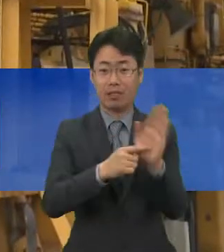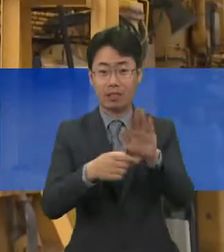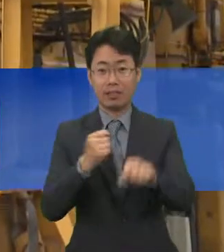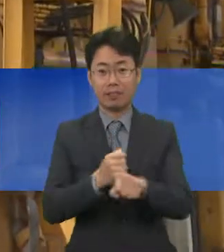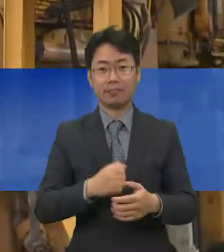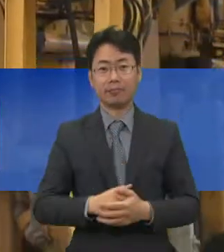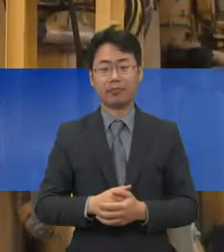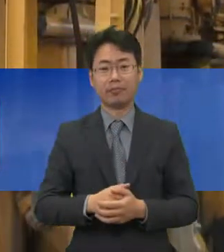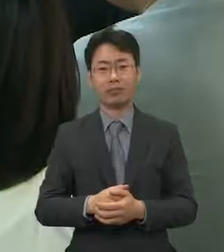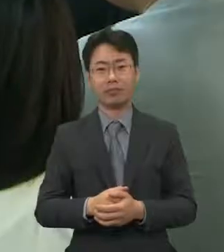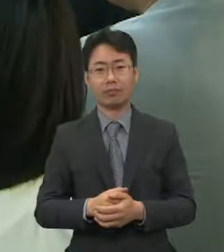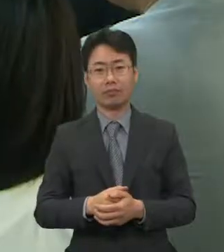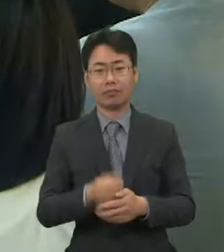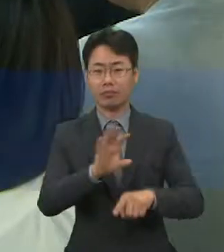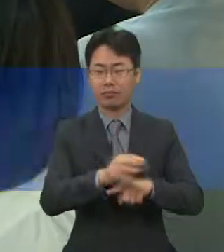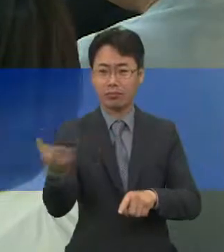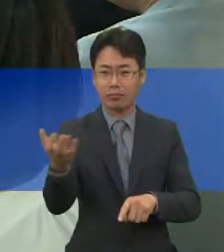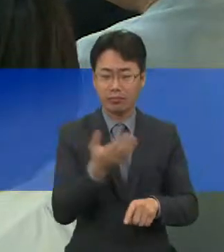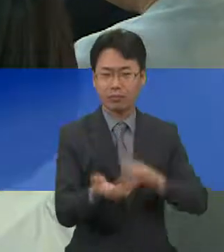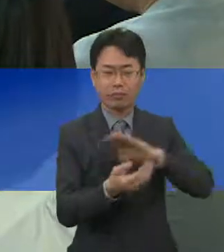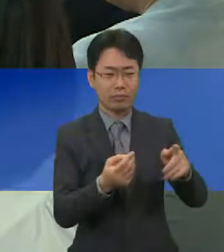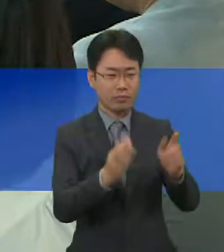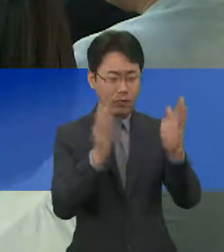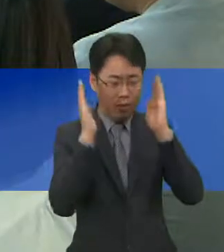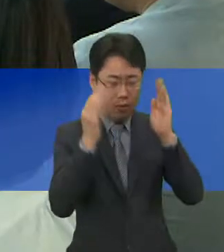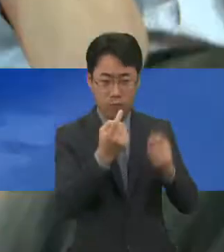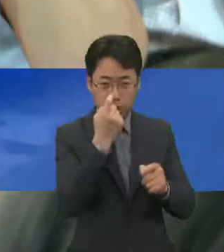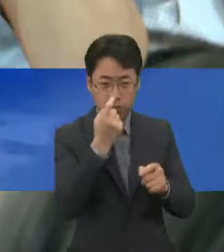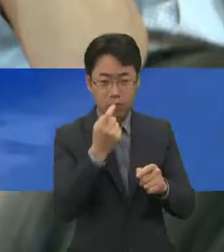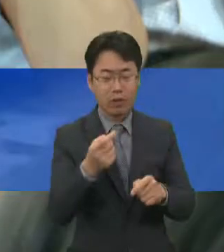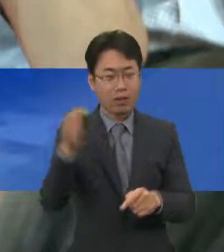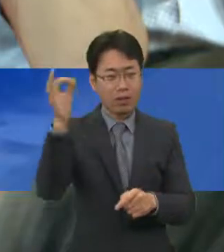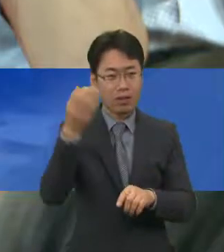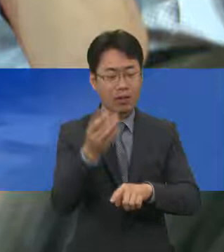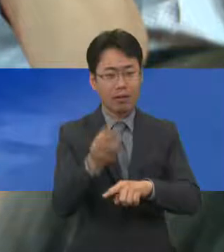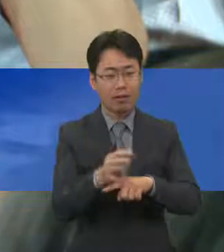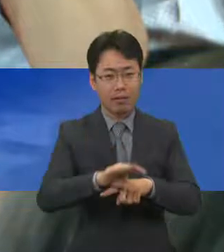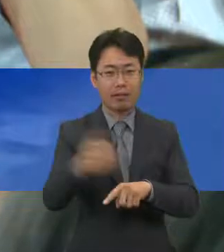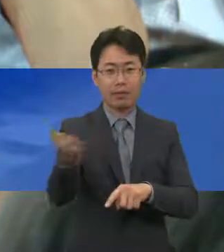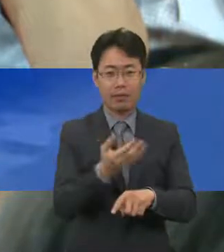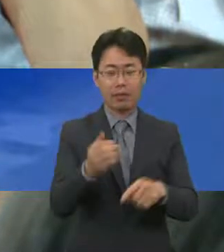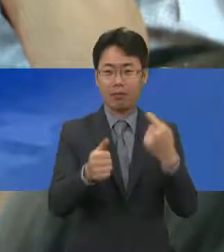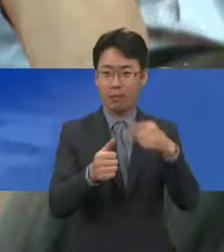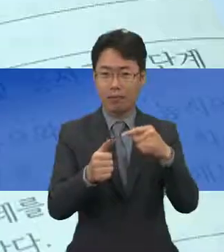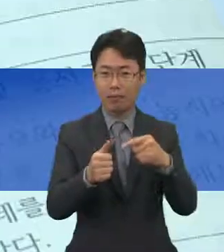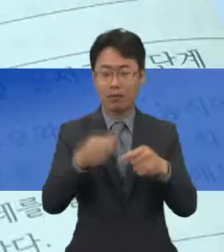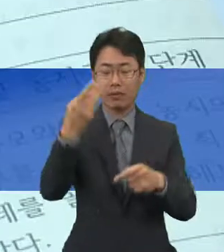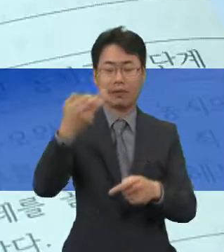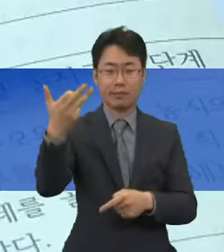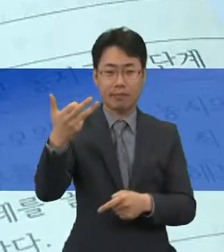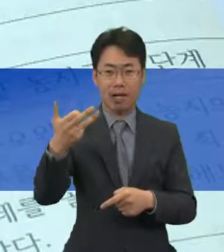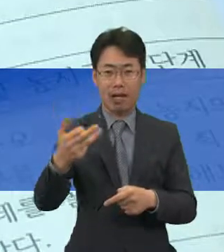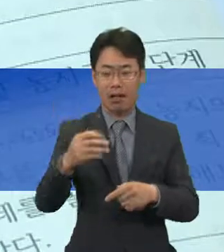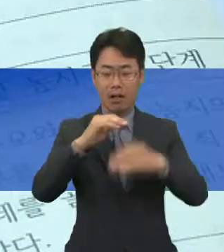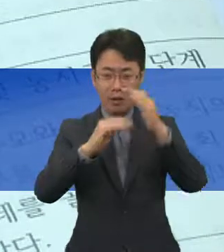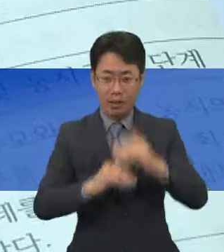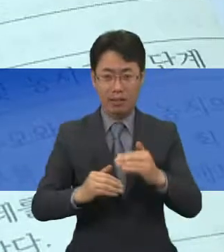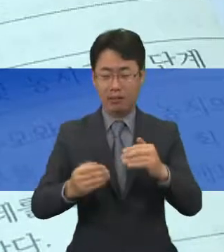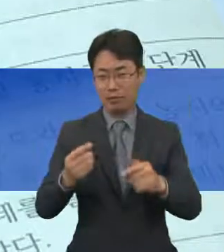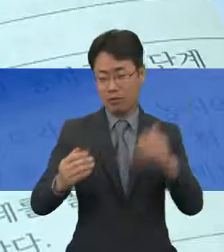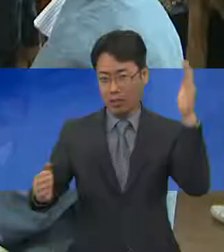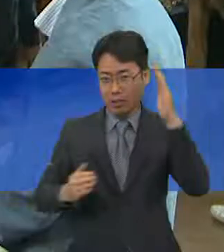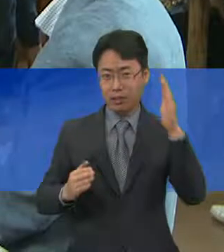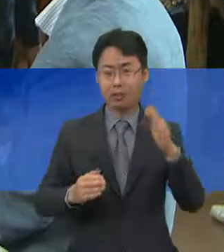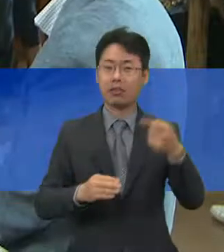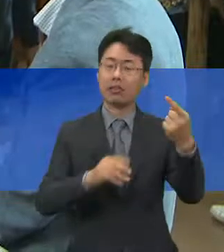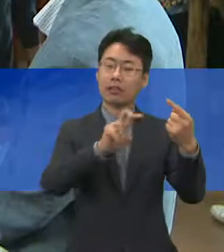것으로 나타났습니다. 귀농 귀촌 선행학습 프로그램인 귀농 귀촌 아카데미 2018년도 교육과정